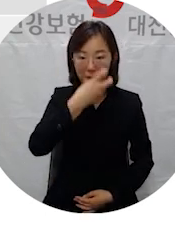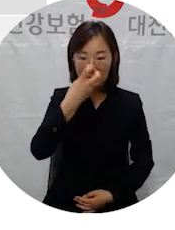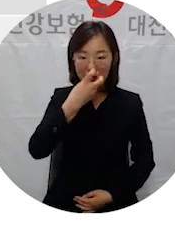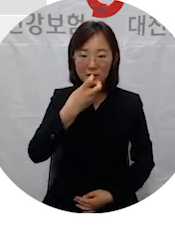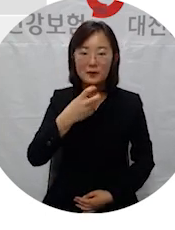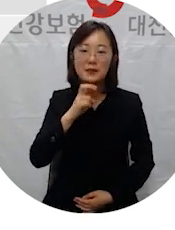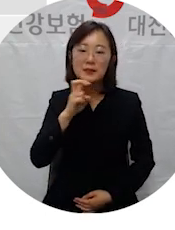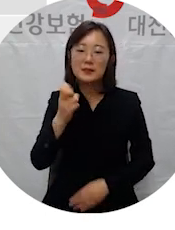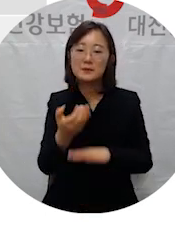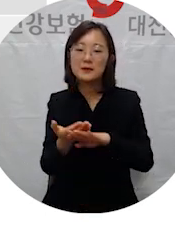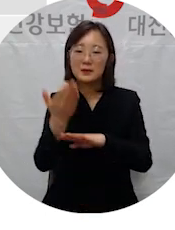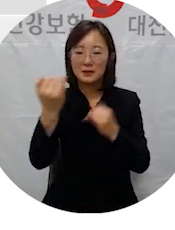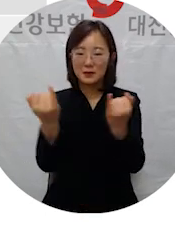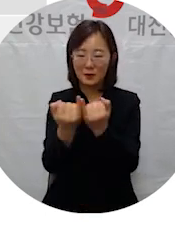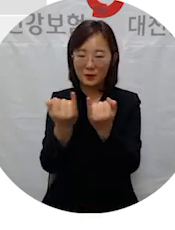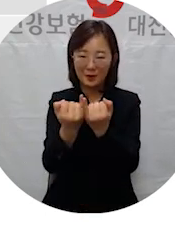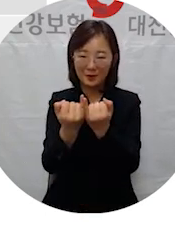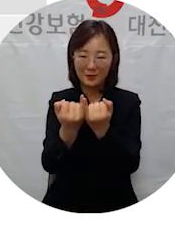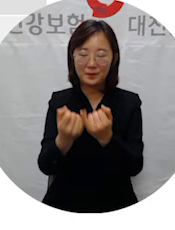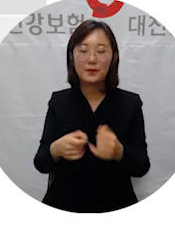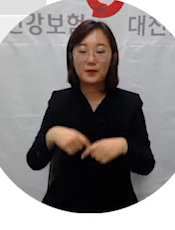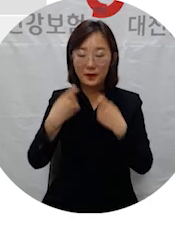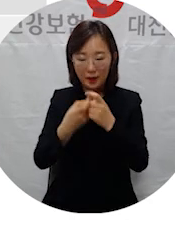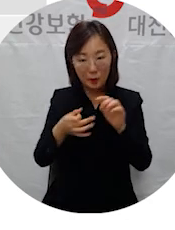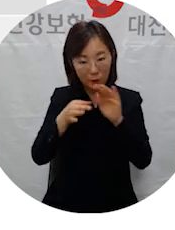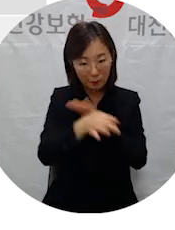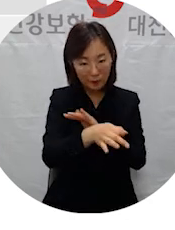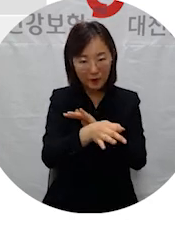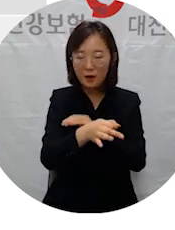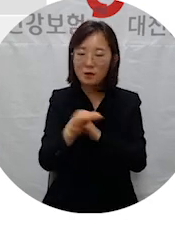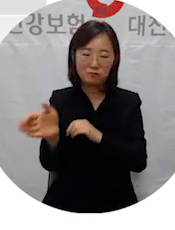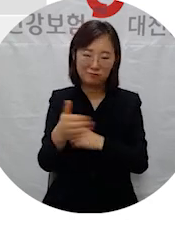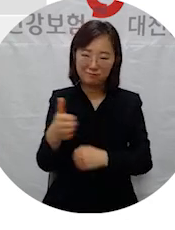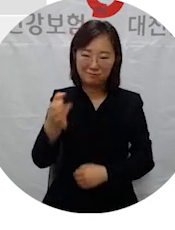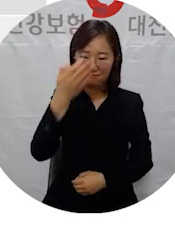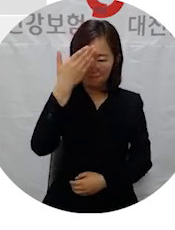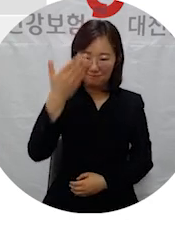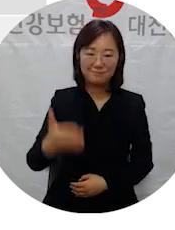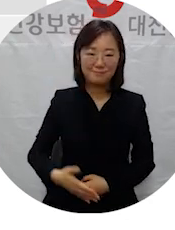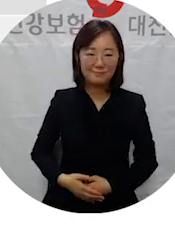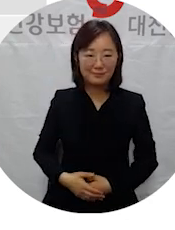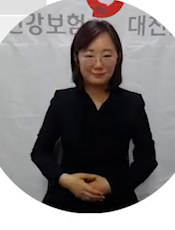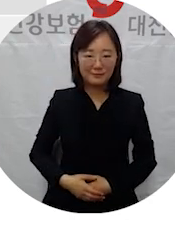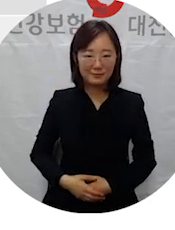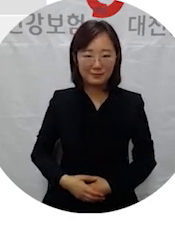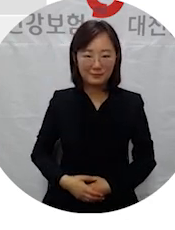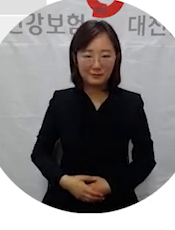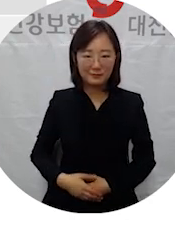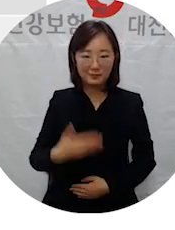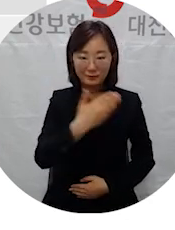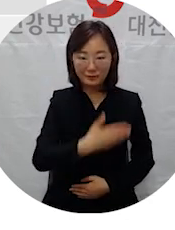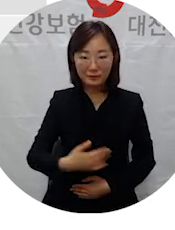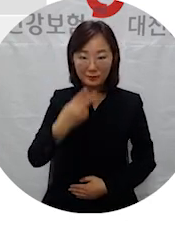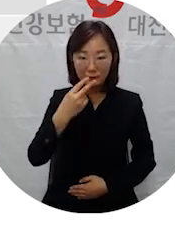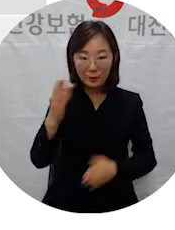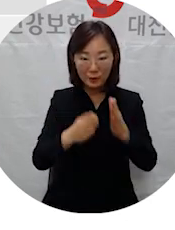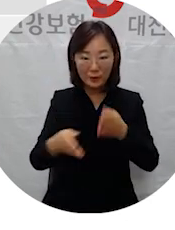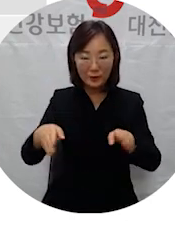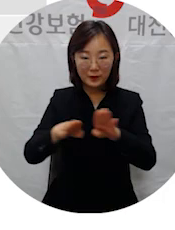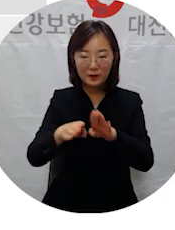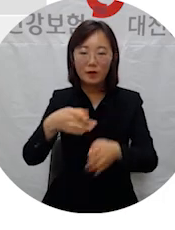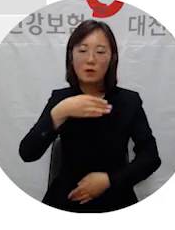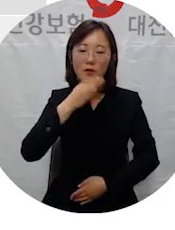부담 10%입니다. 자궁경부암 검진은 만 20세 이상 여성이 대상자이며 본인 부담